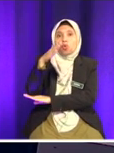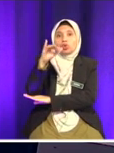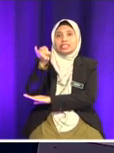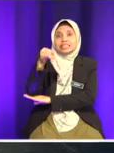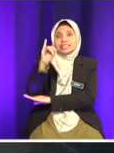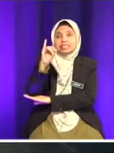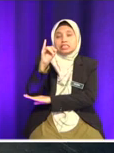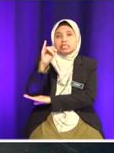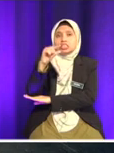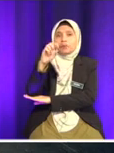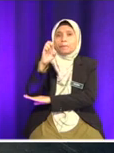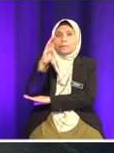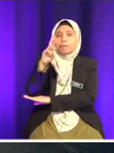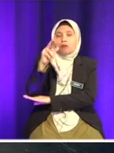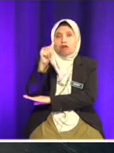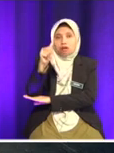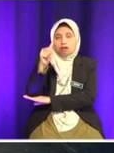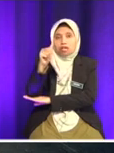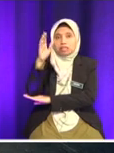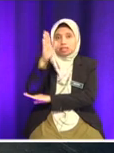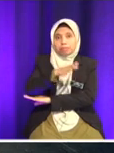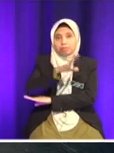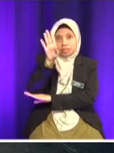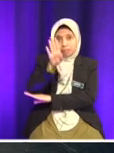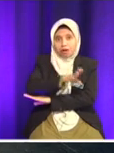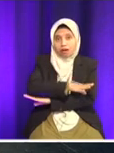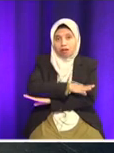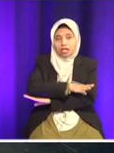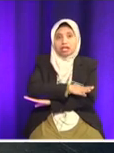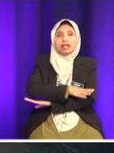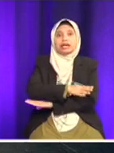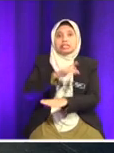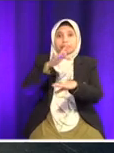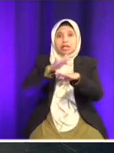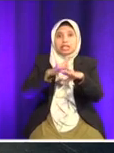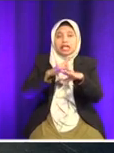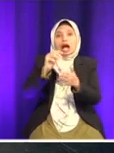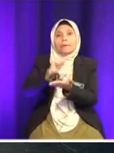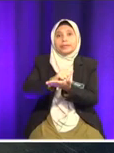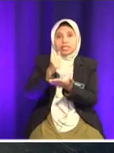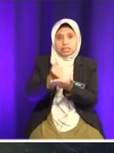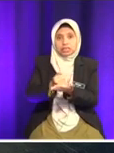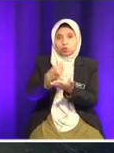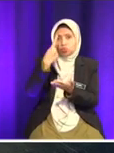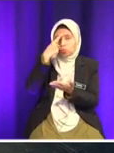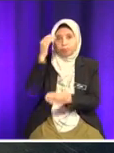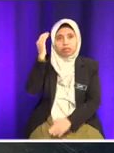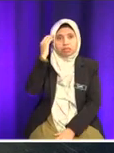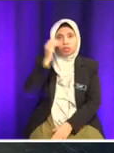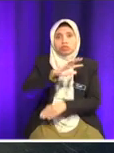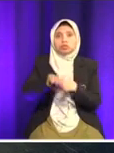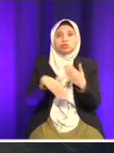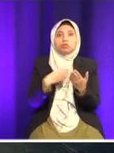oke ya ini ya kita cerita tadi tuh aplikasi tadi dan untuk pengetahuan semua aplikasi